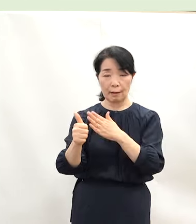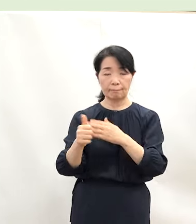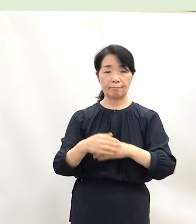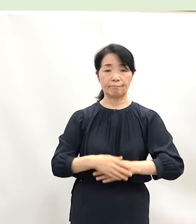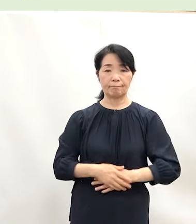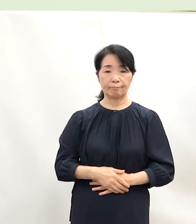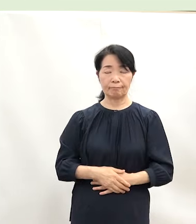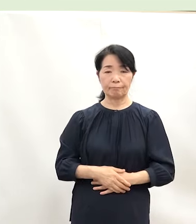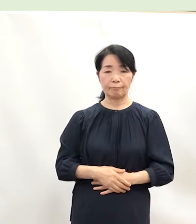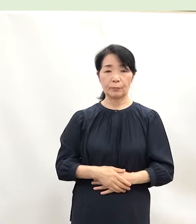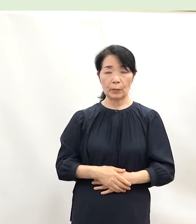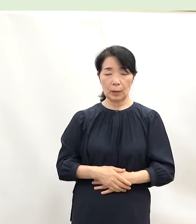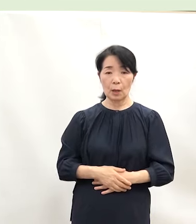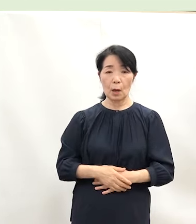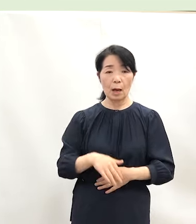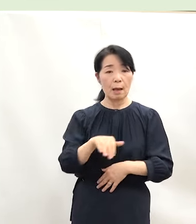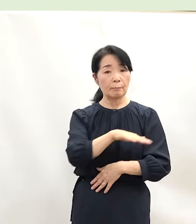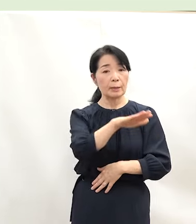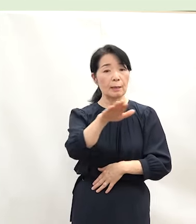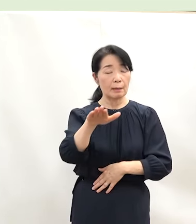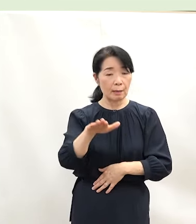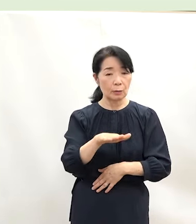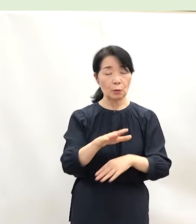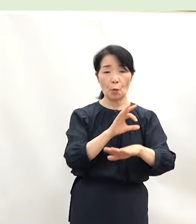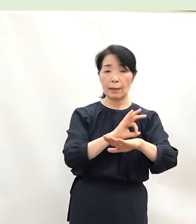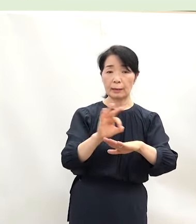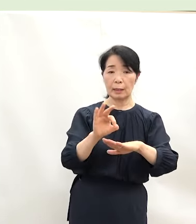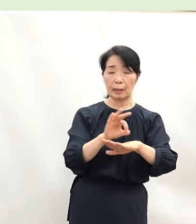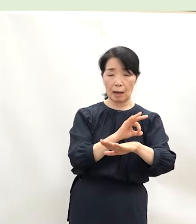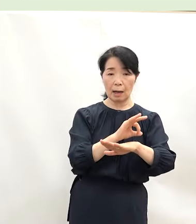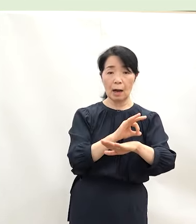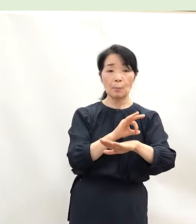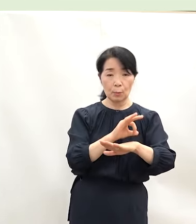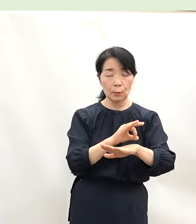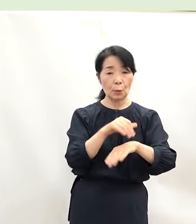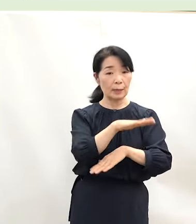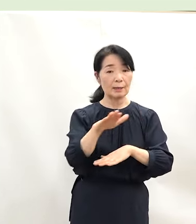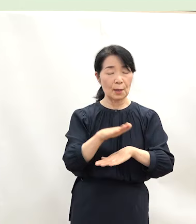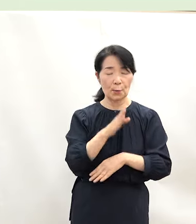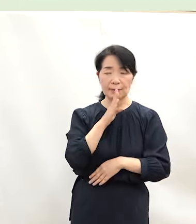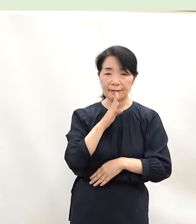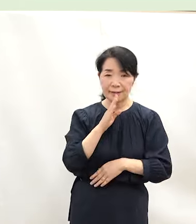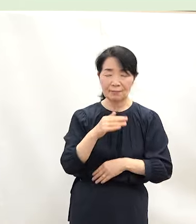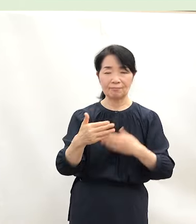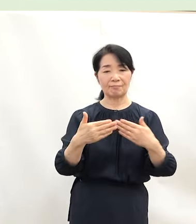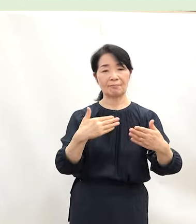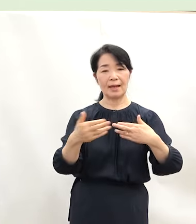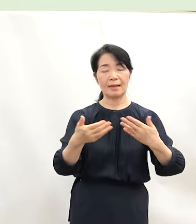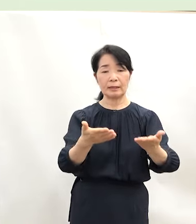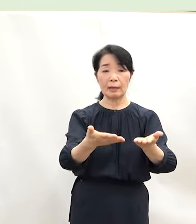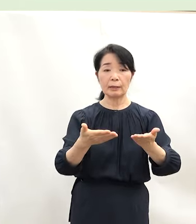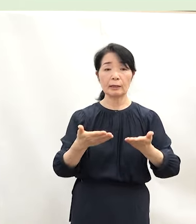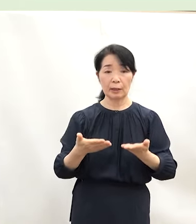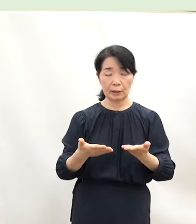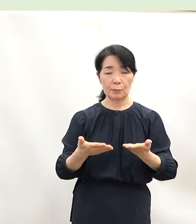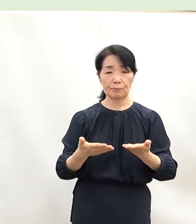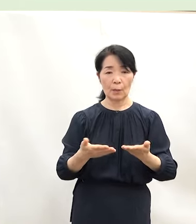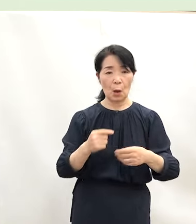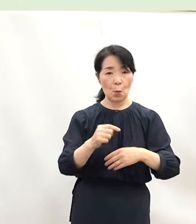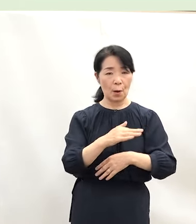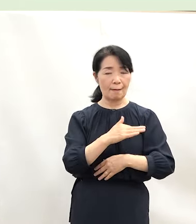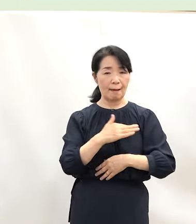はメディアの皆さんもお時間ありましたら実際に体験いただいて、我々に